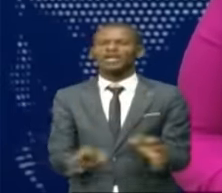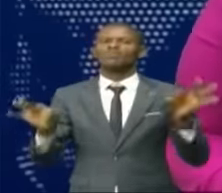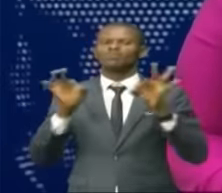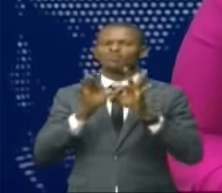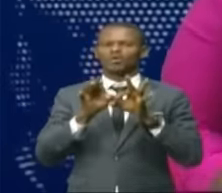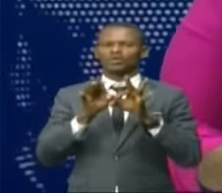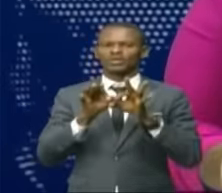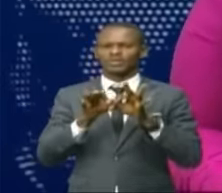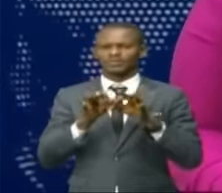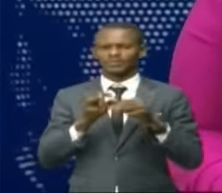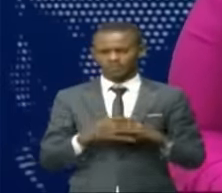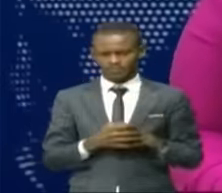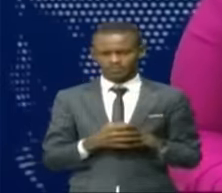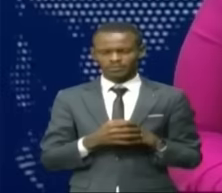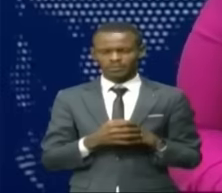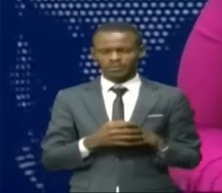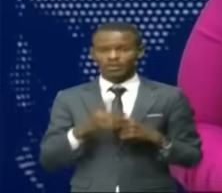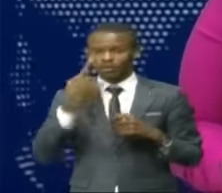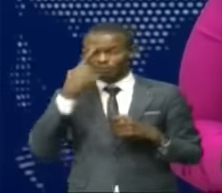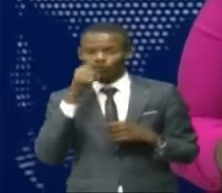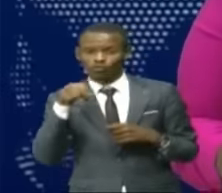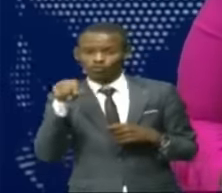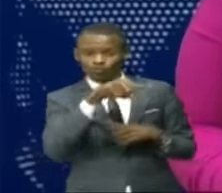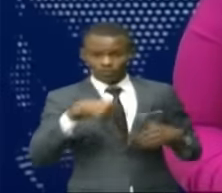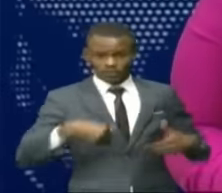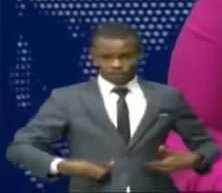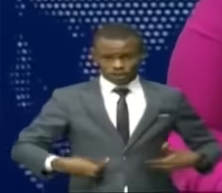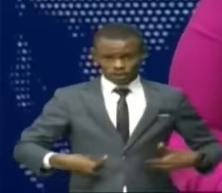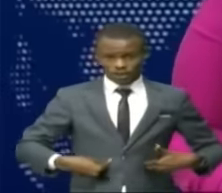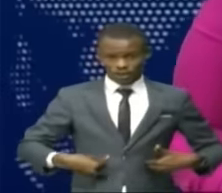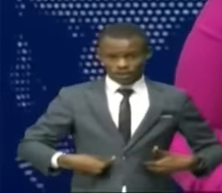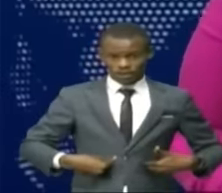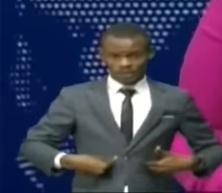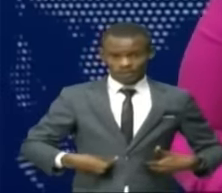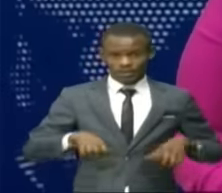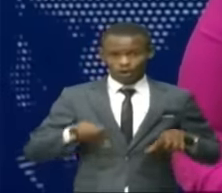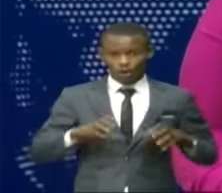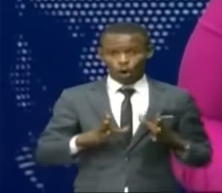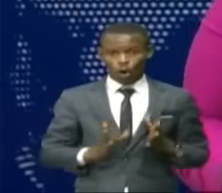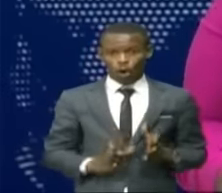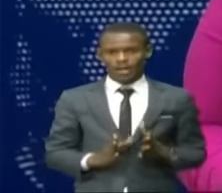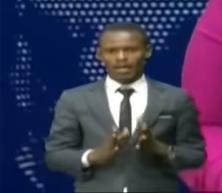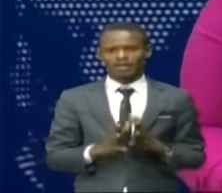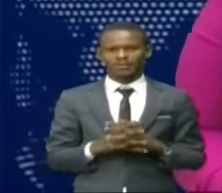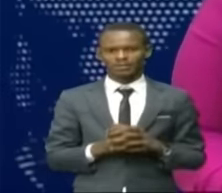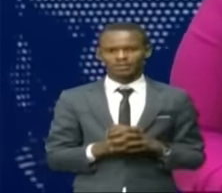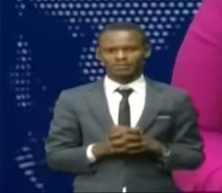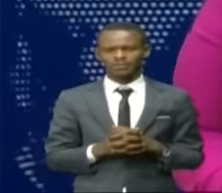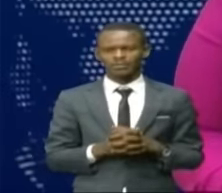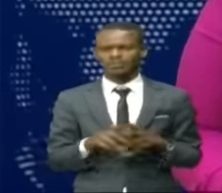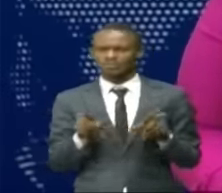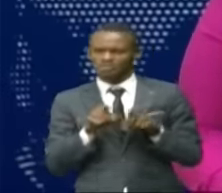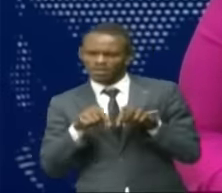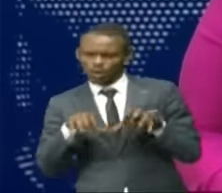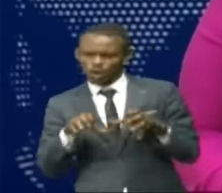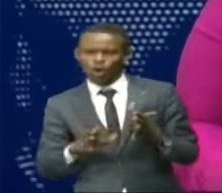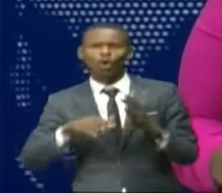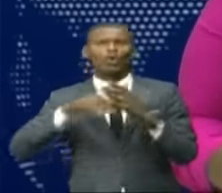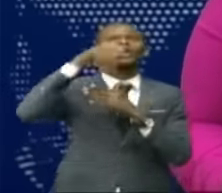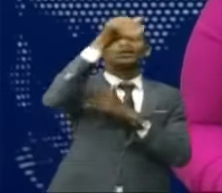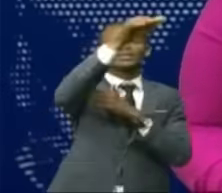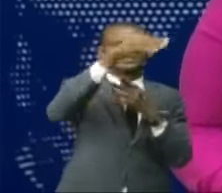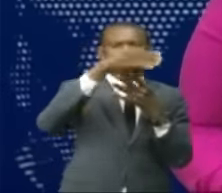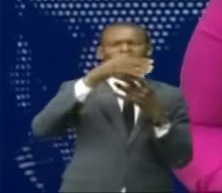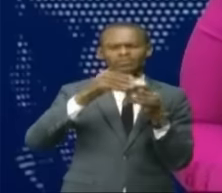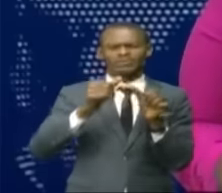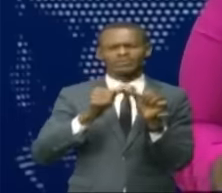nécessaire. Alors, la jeunesse congolaise, la jeunesse du Grand Katanga, mais aussi celle de la diaspora qui se trouve dans des